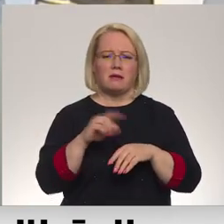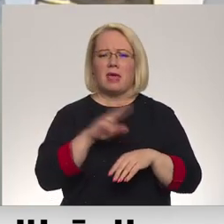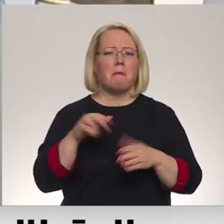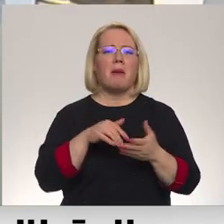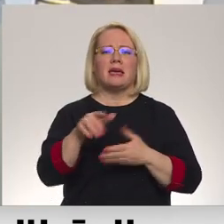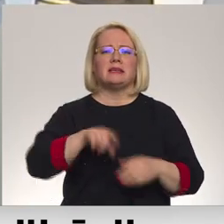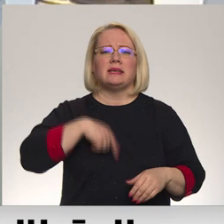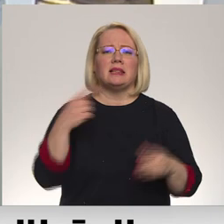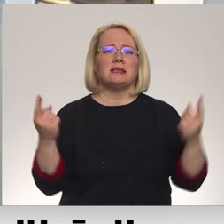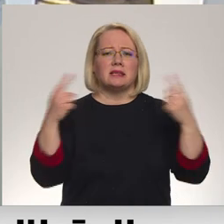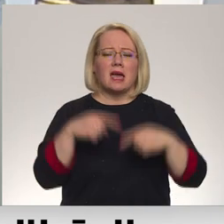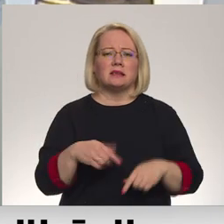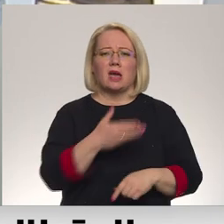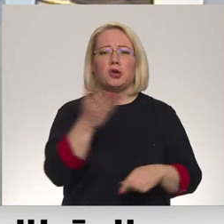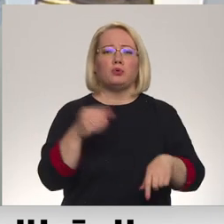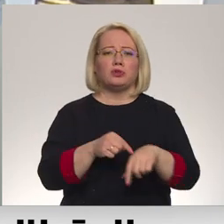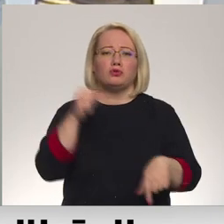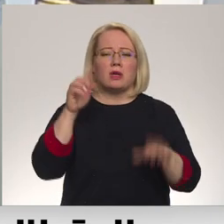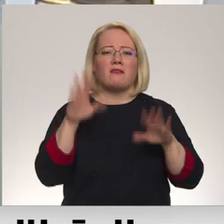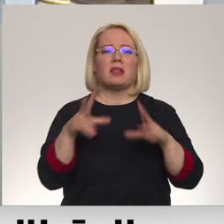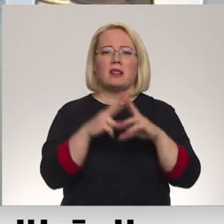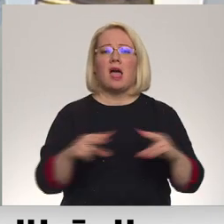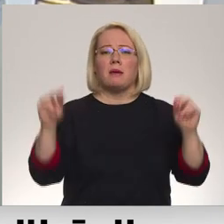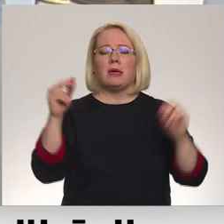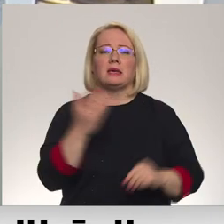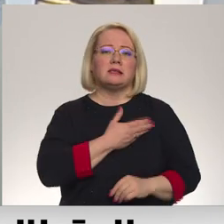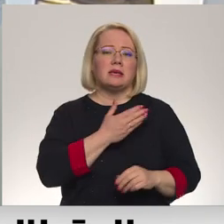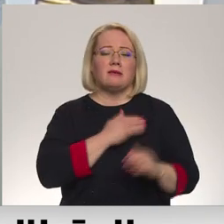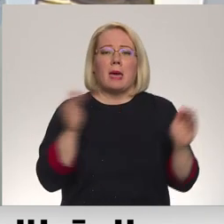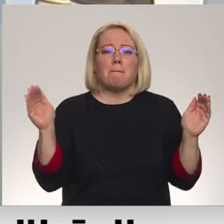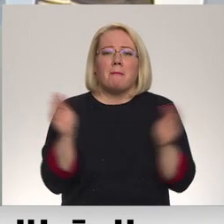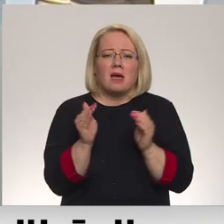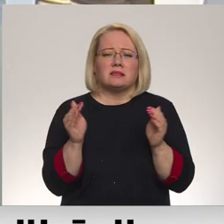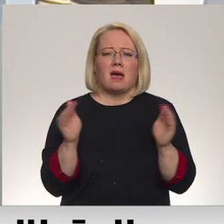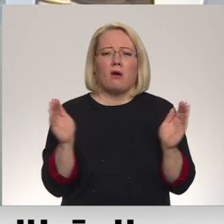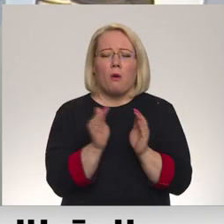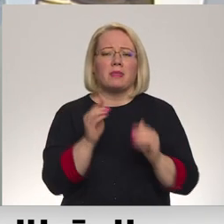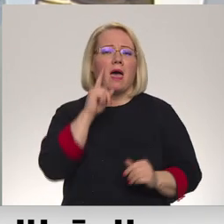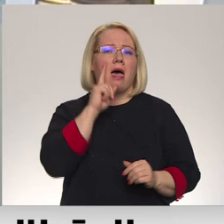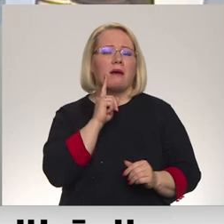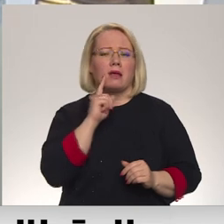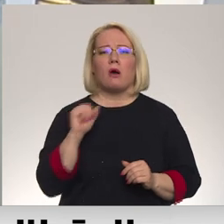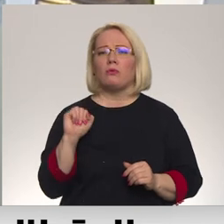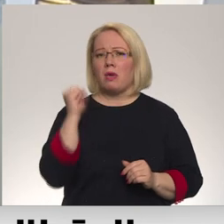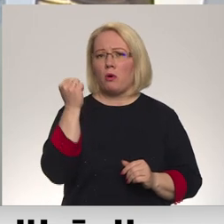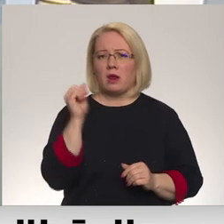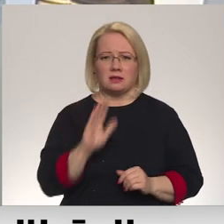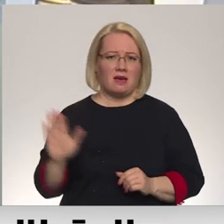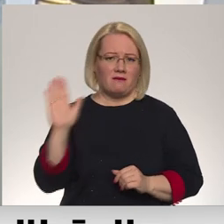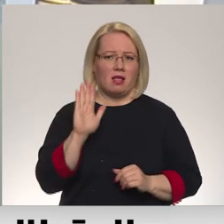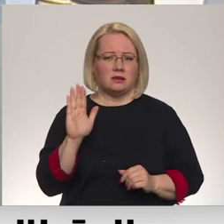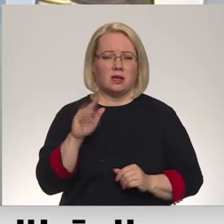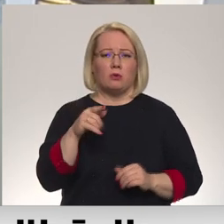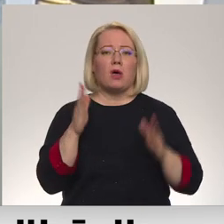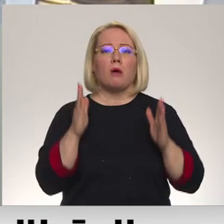līdz jūs izjutīsiet, ka varat laimīgi dzīvot arī mazā, kompaktā, ērtā un demokrātiskā valstī, un tā